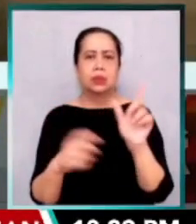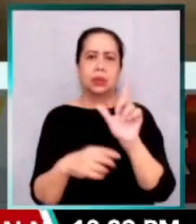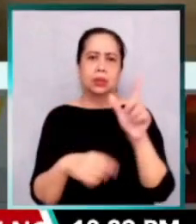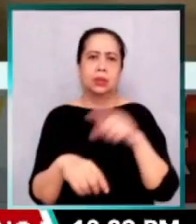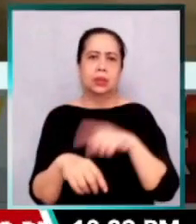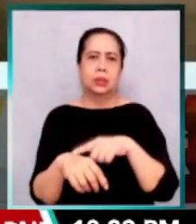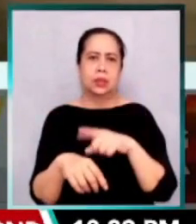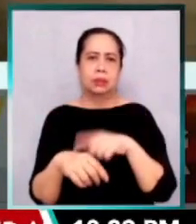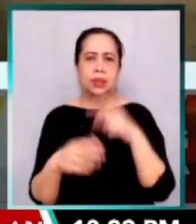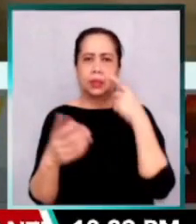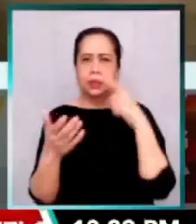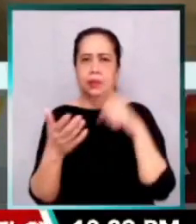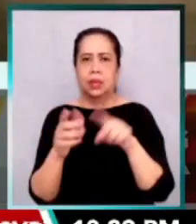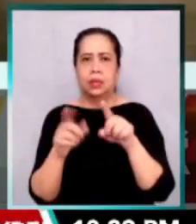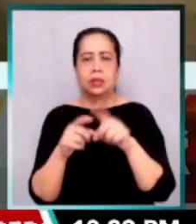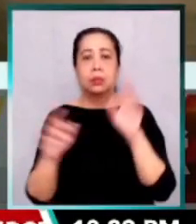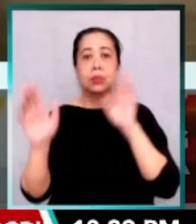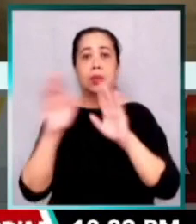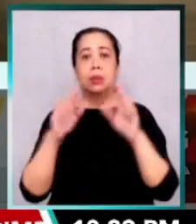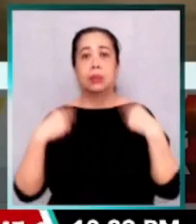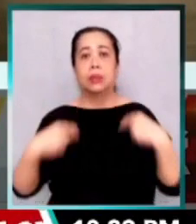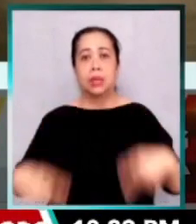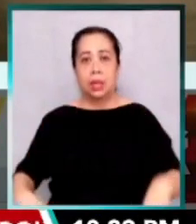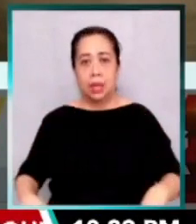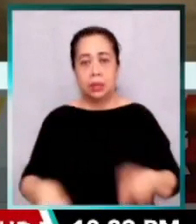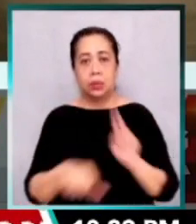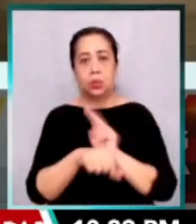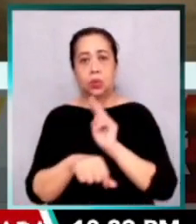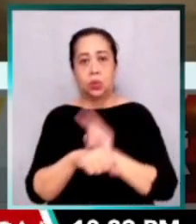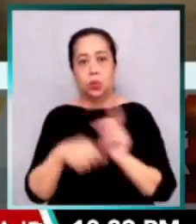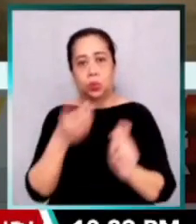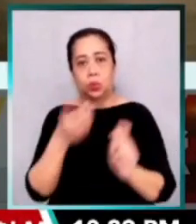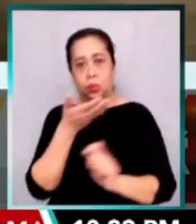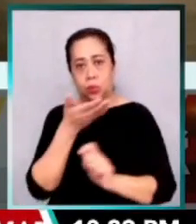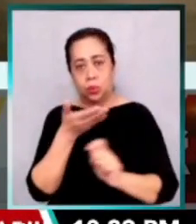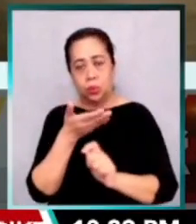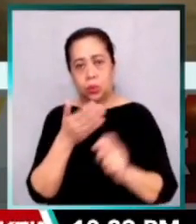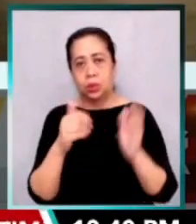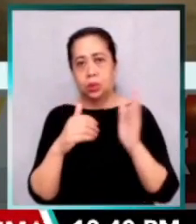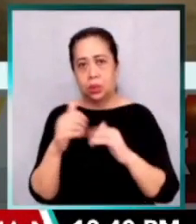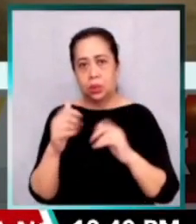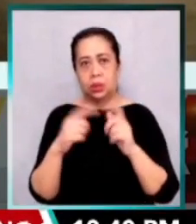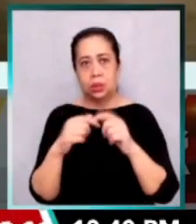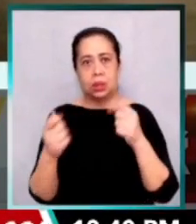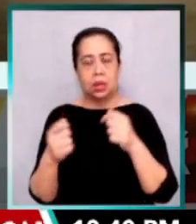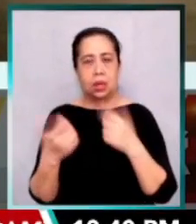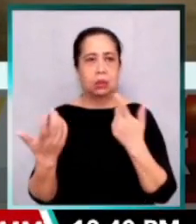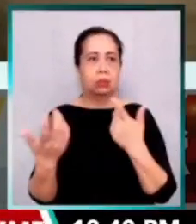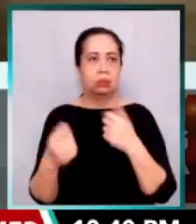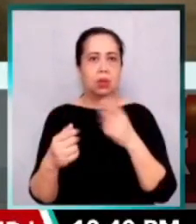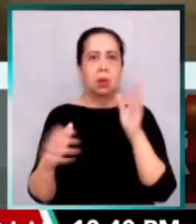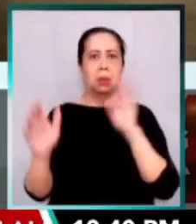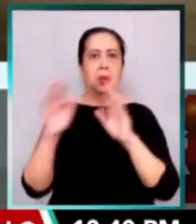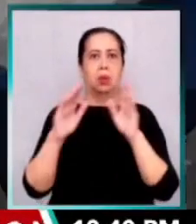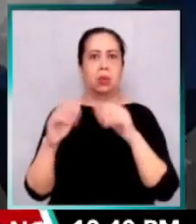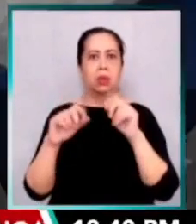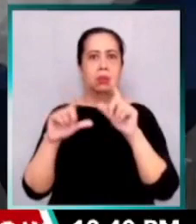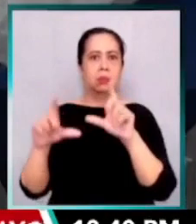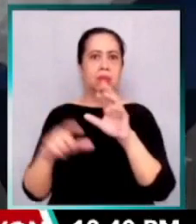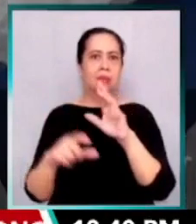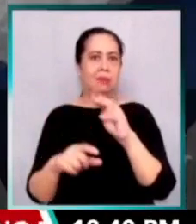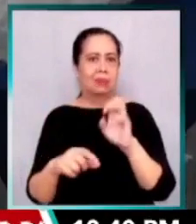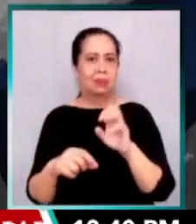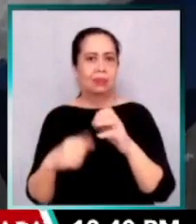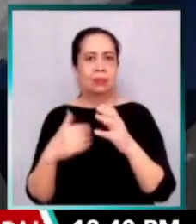tingnan bilang problema sa kalusugan ang paggamit ng droga imbes na law enforcement problem. At imbes na sa